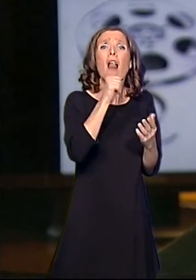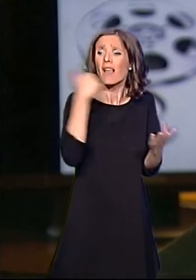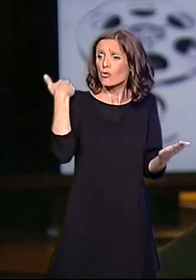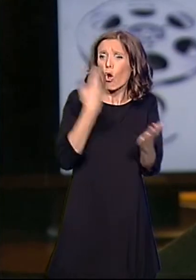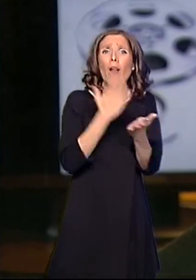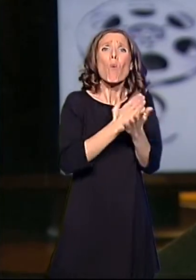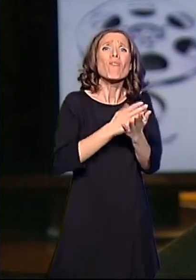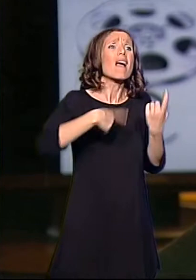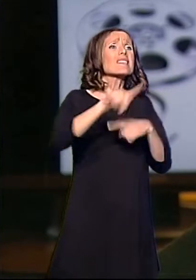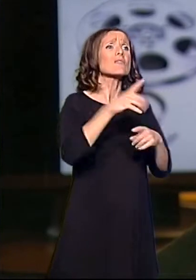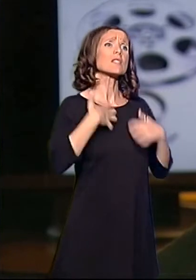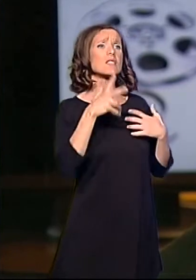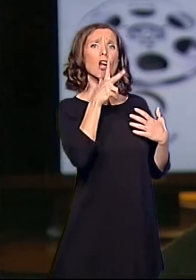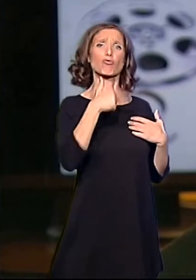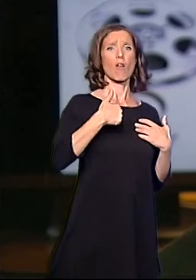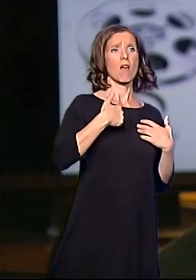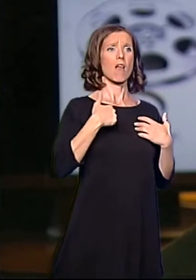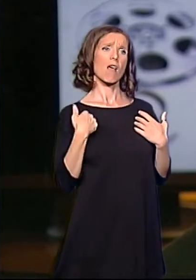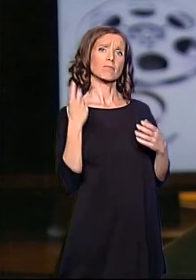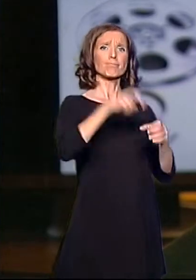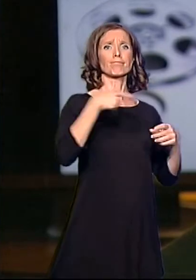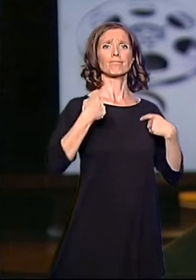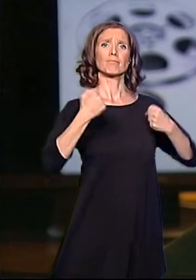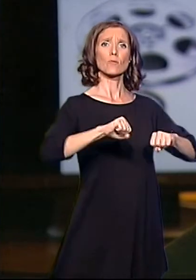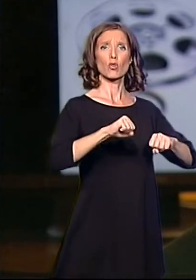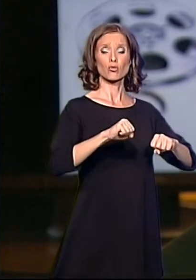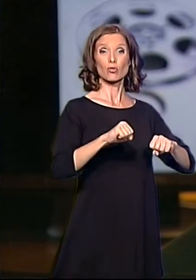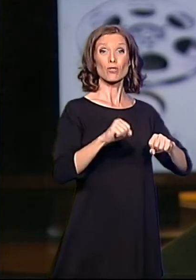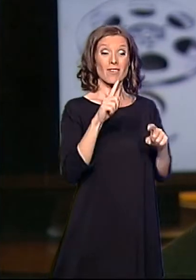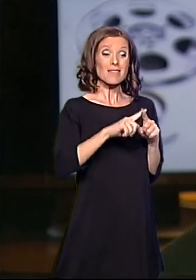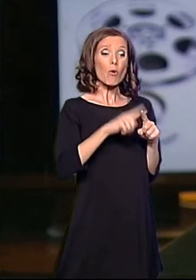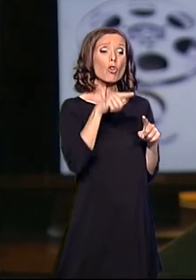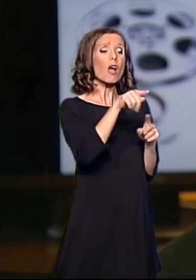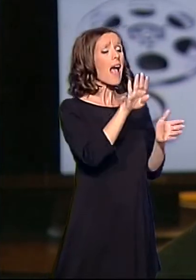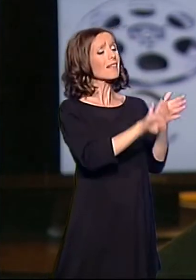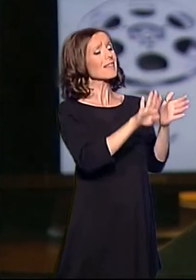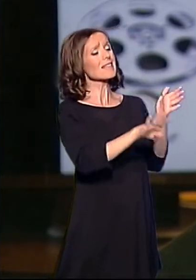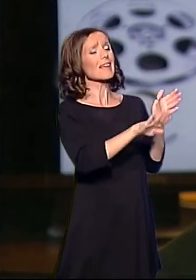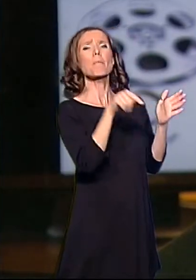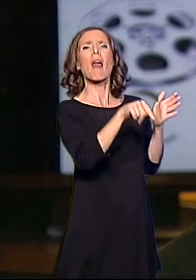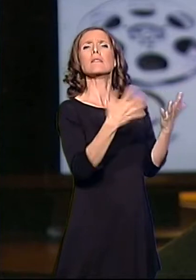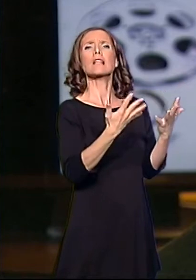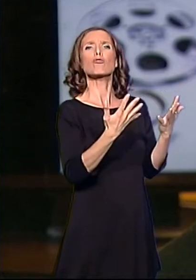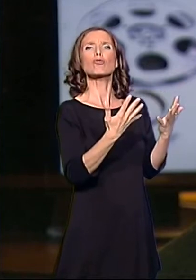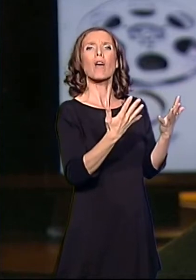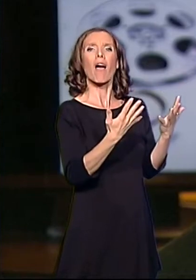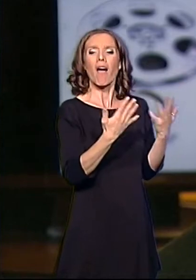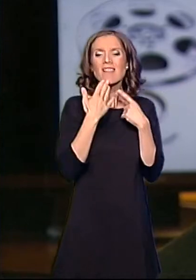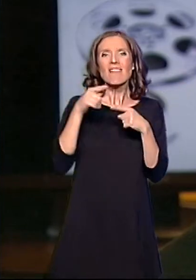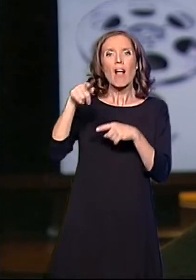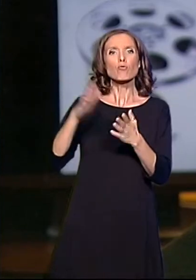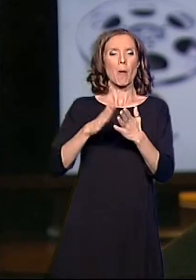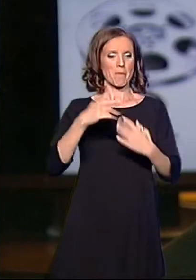moći. Otuda je diskriminacija vrlo često proizvod mogućnosti da neko ima moć